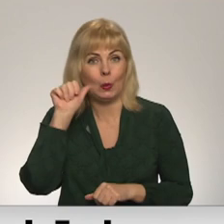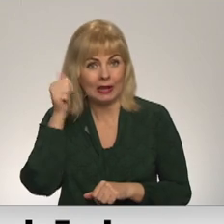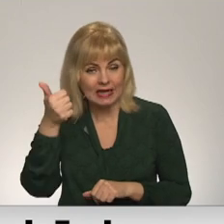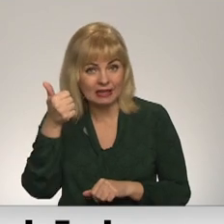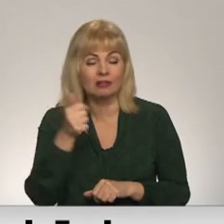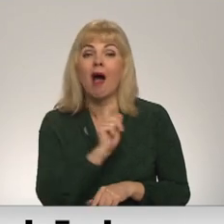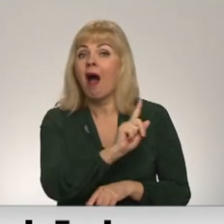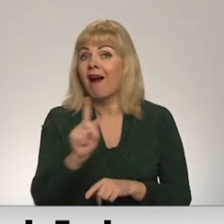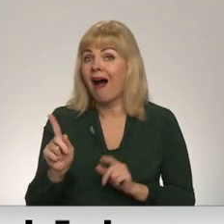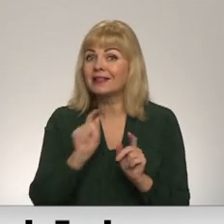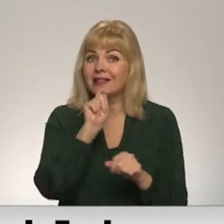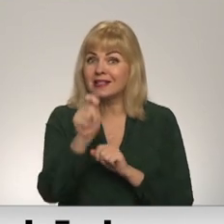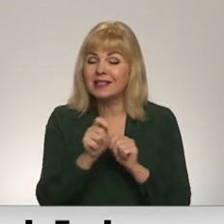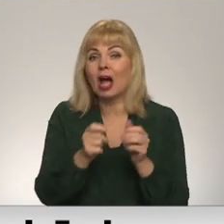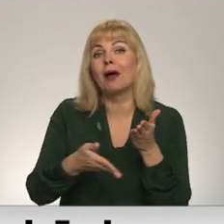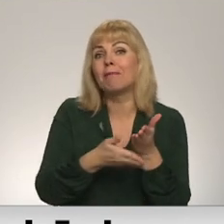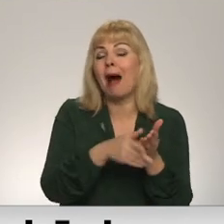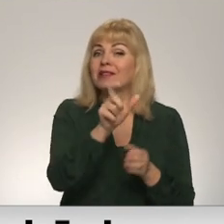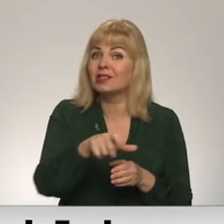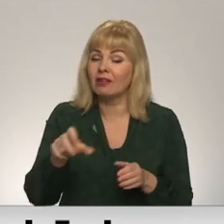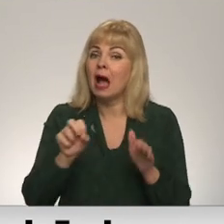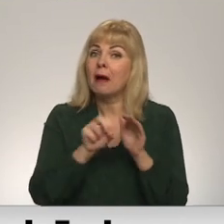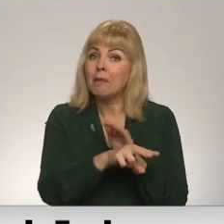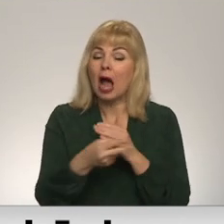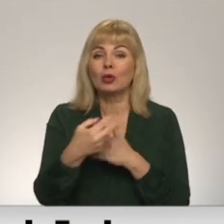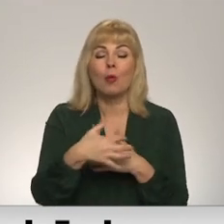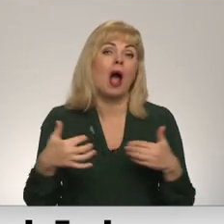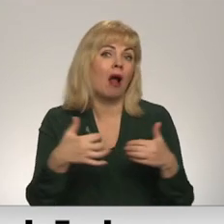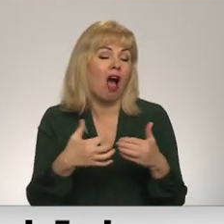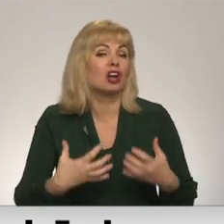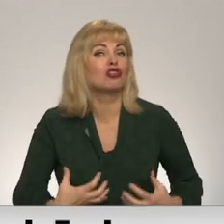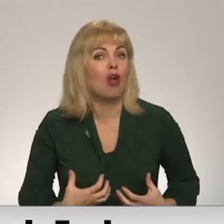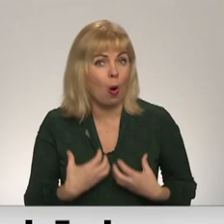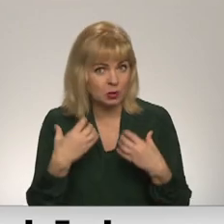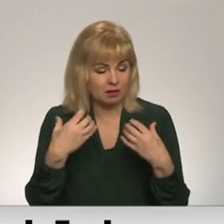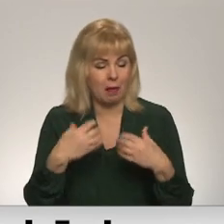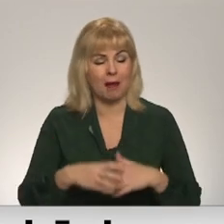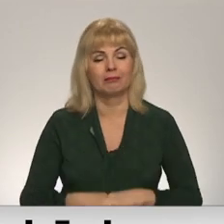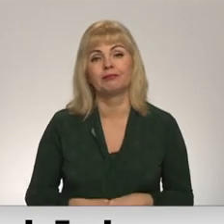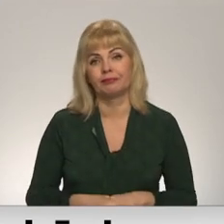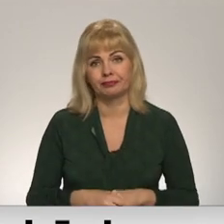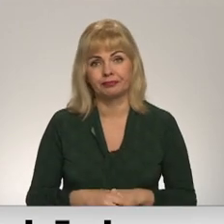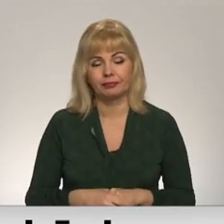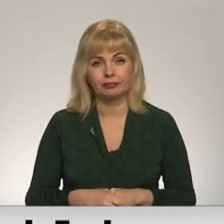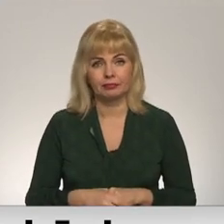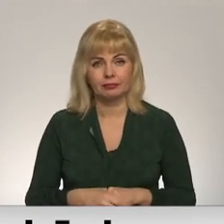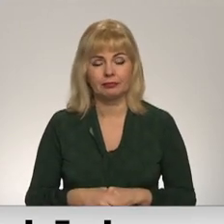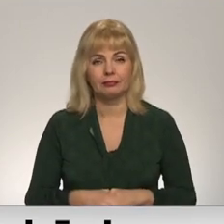ka ik viens ziedojums palīdzēs cilvēkiem, kuri bēg no kara šausmām. Madara Līcīte, Ivo Župickis, Latvijas televīzija.